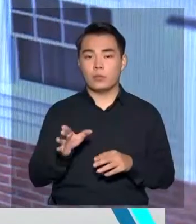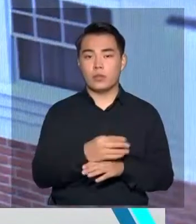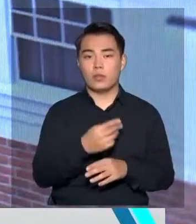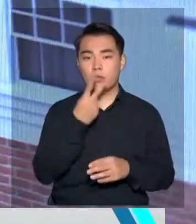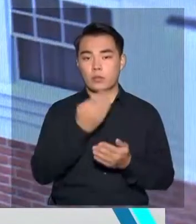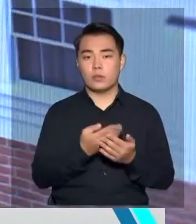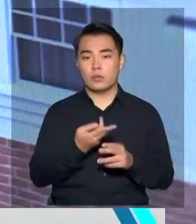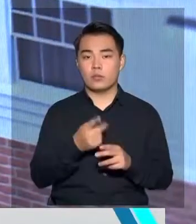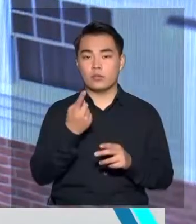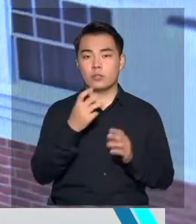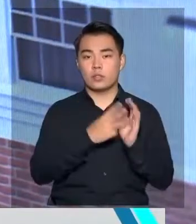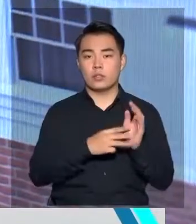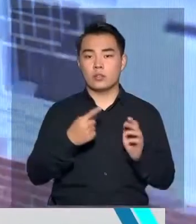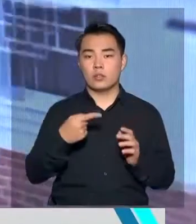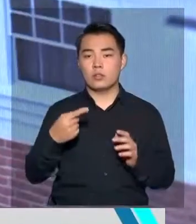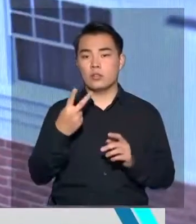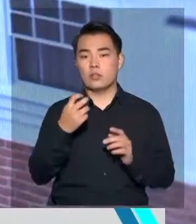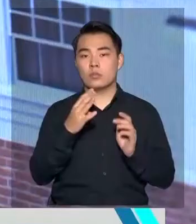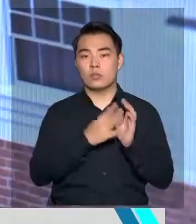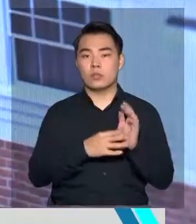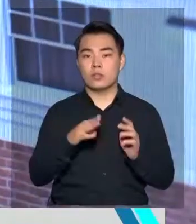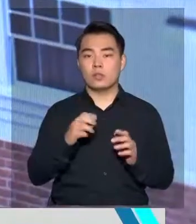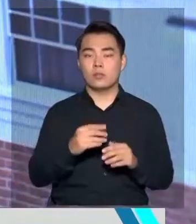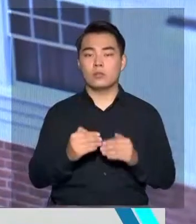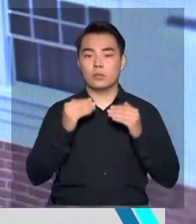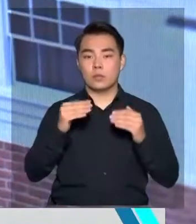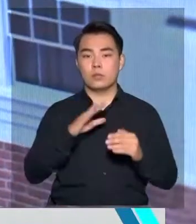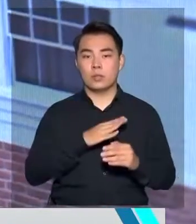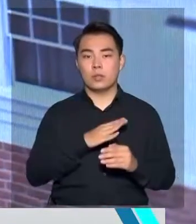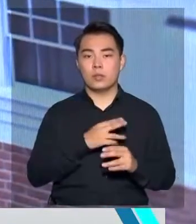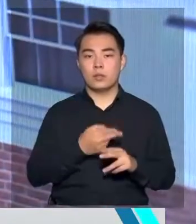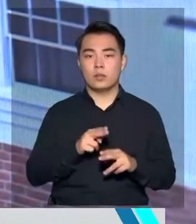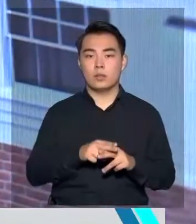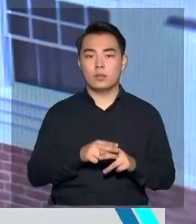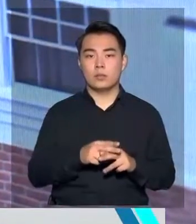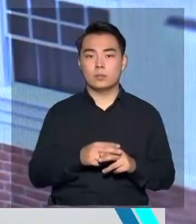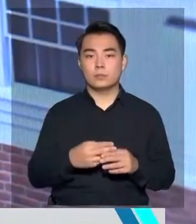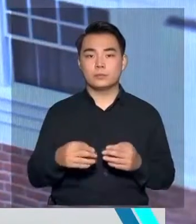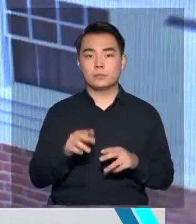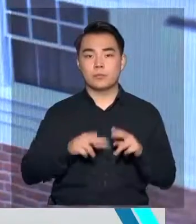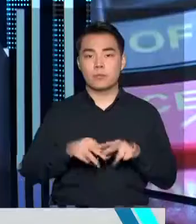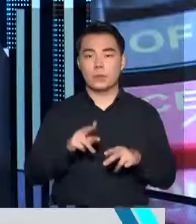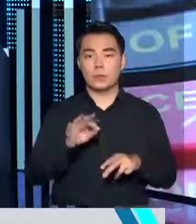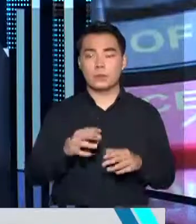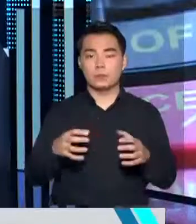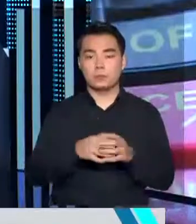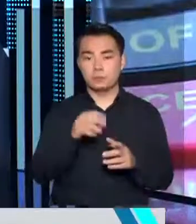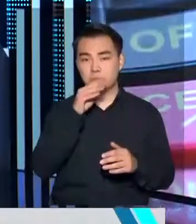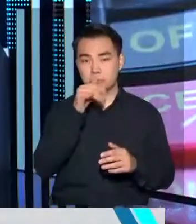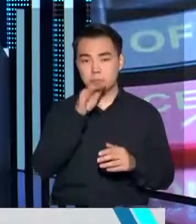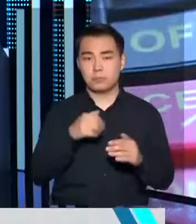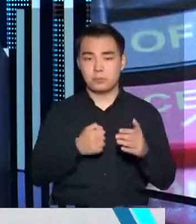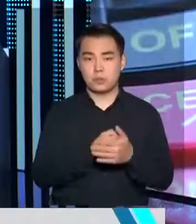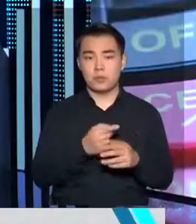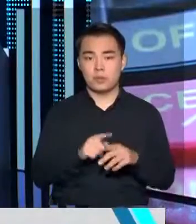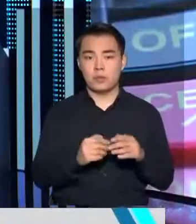көрсеткішті 180-ден 290 000 теңгеге көтердік. Яғни өзінде де жете алмай келе жатырмыз, яғни құрылыс компанияларына. Жоқ, 290 000